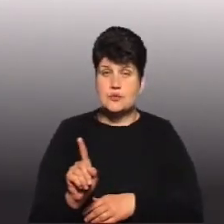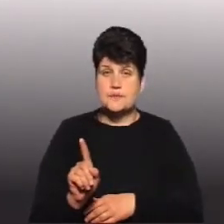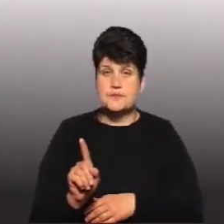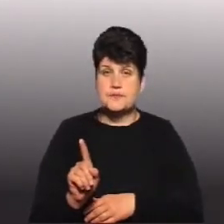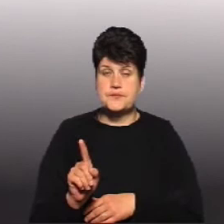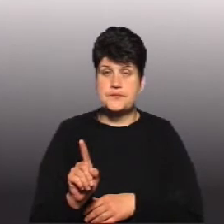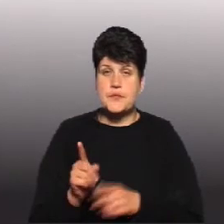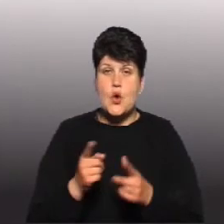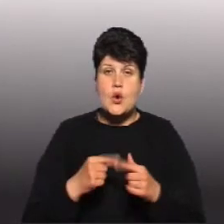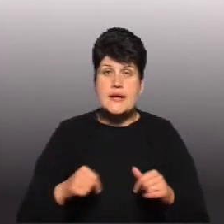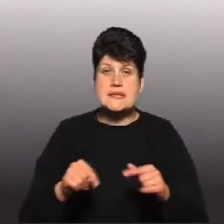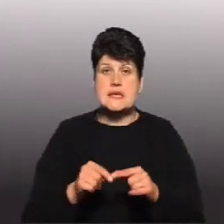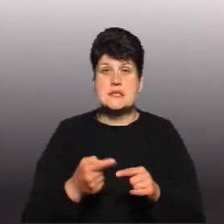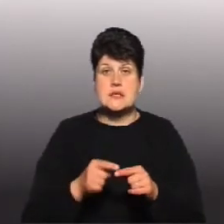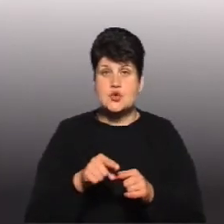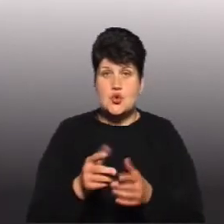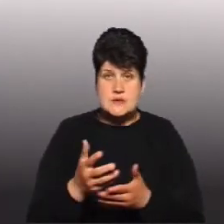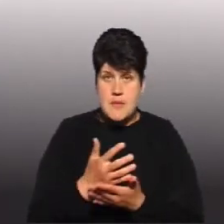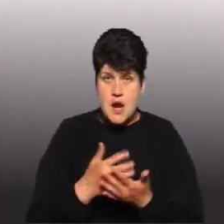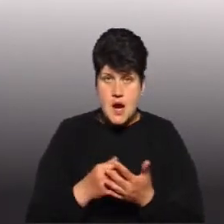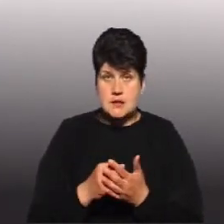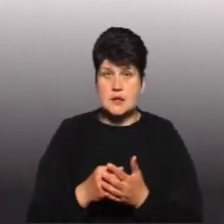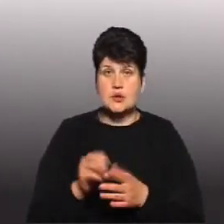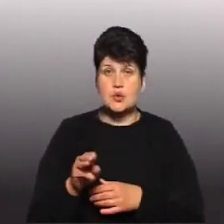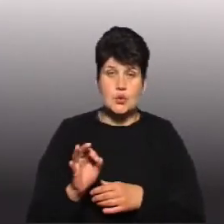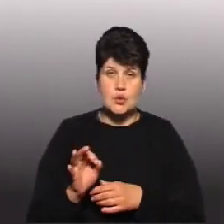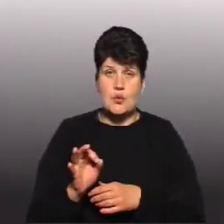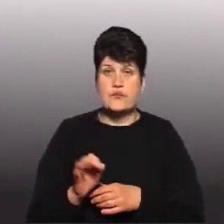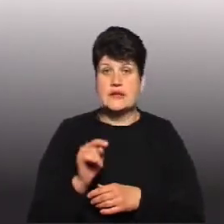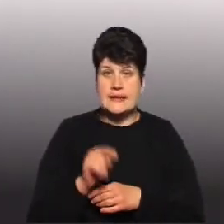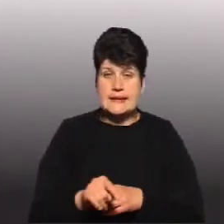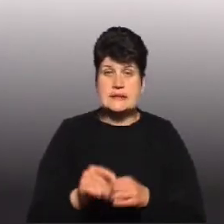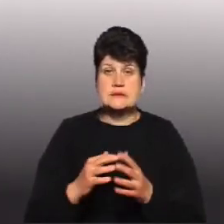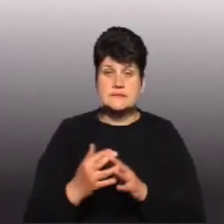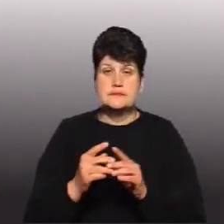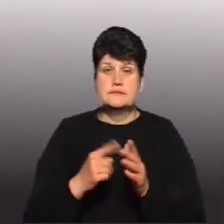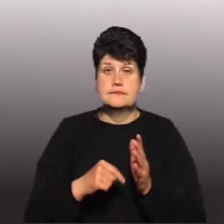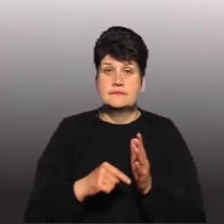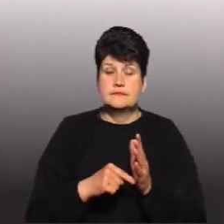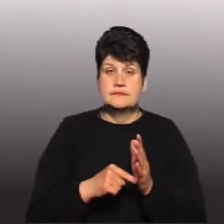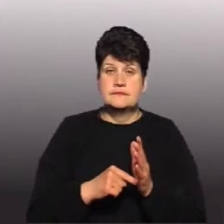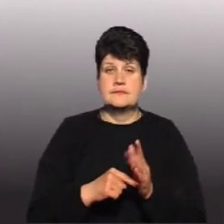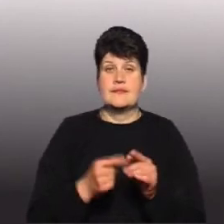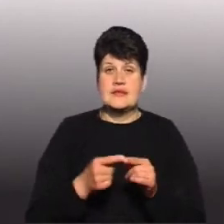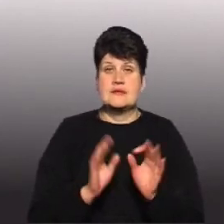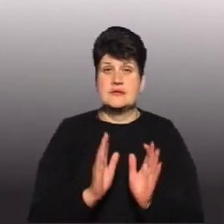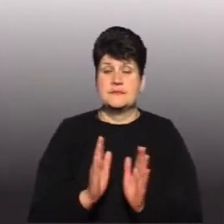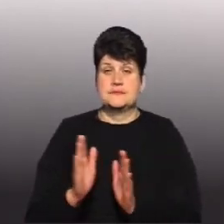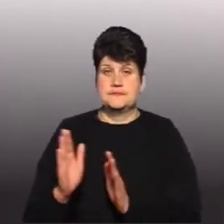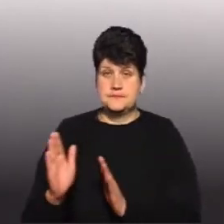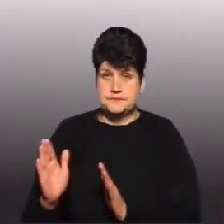організації цього збирання, то в таких населених пунктах це все налагоджено. Звісно,